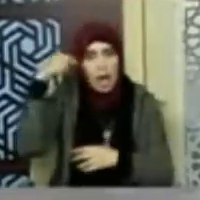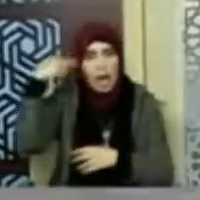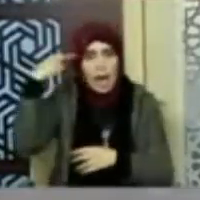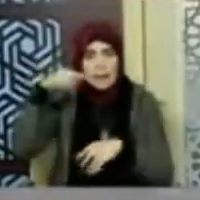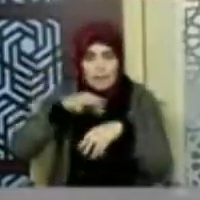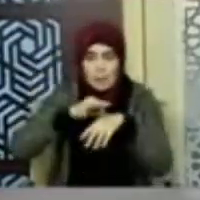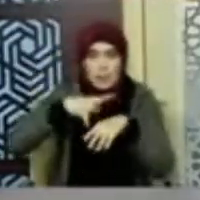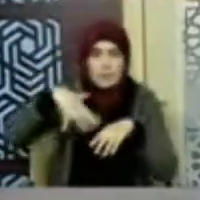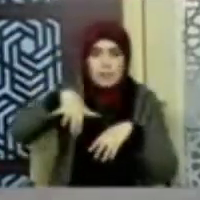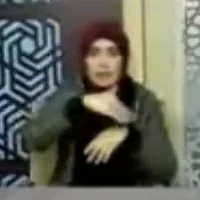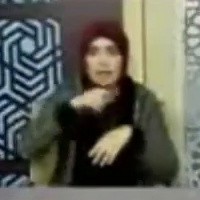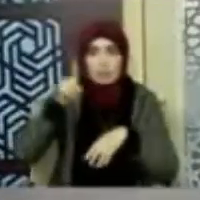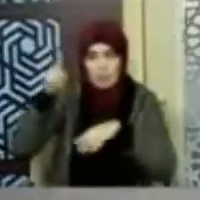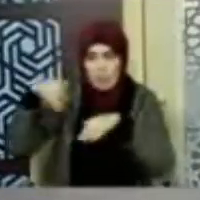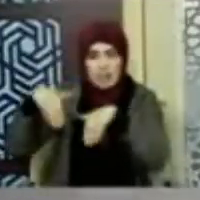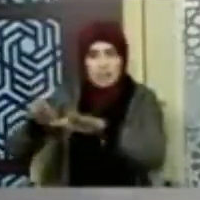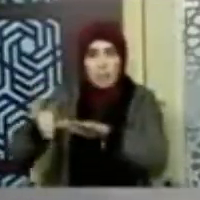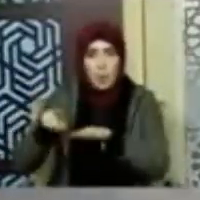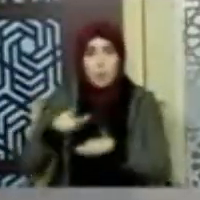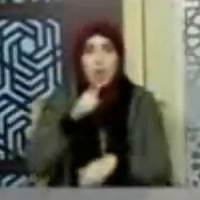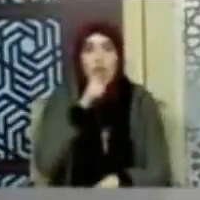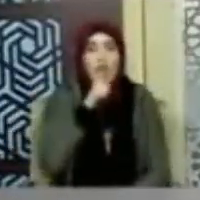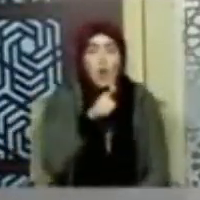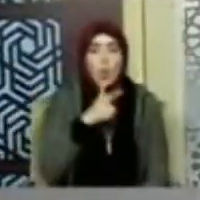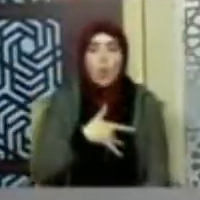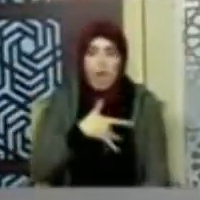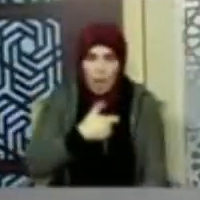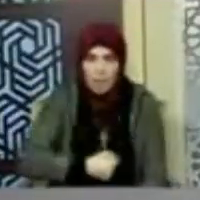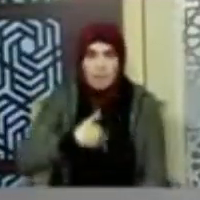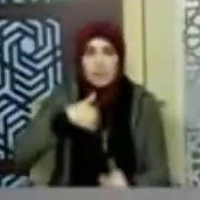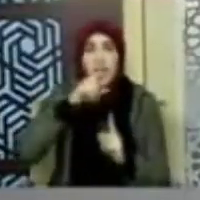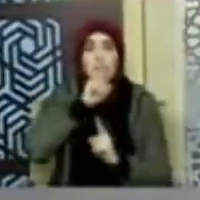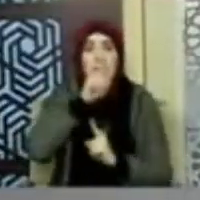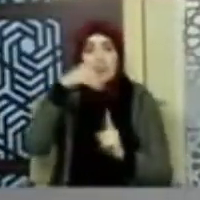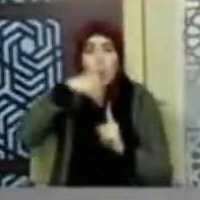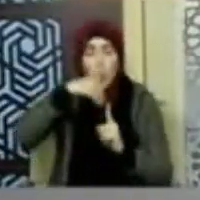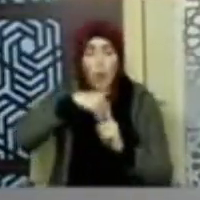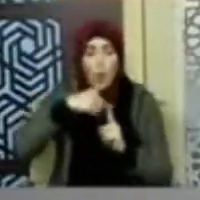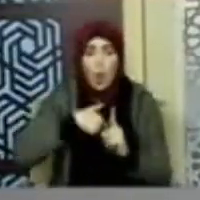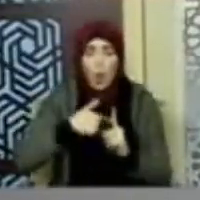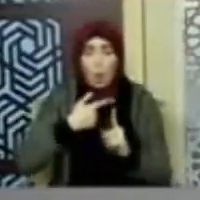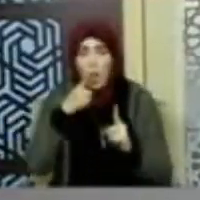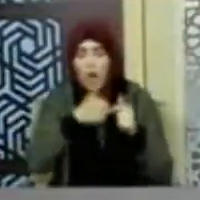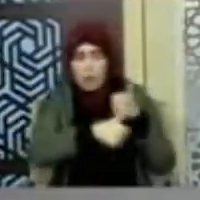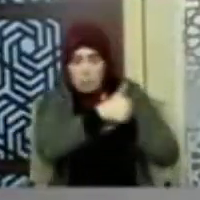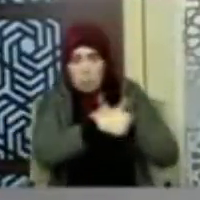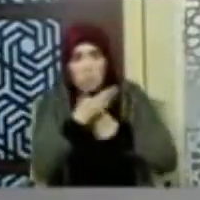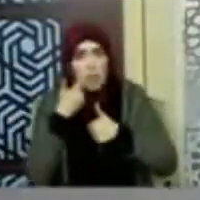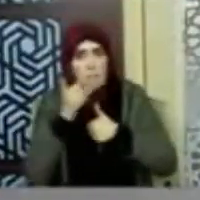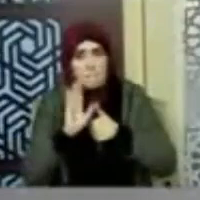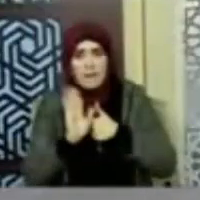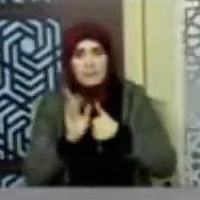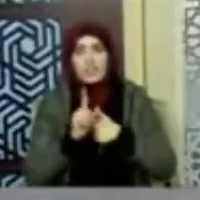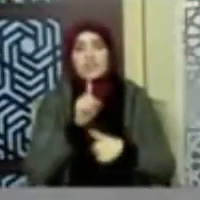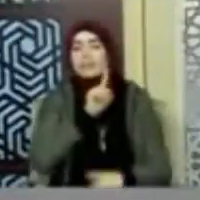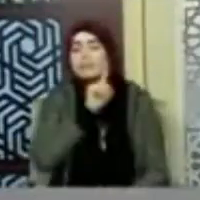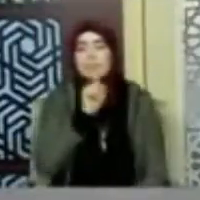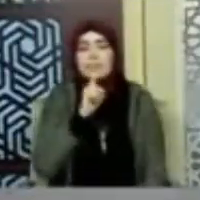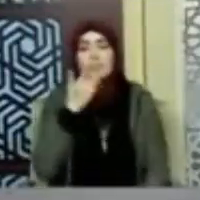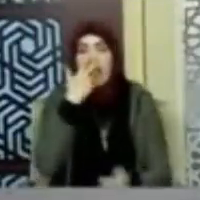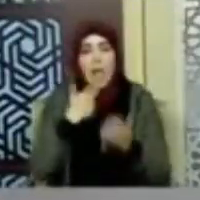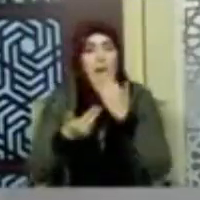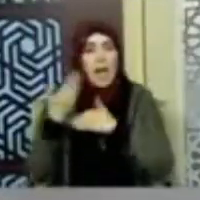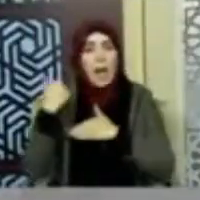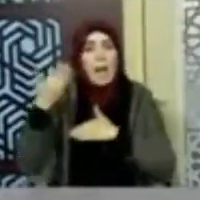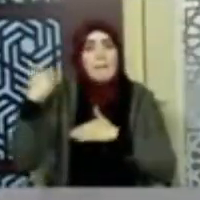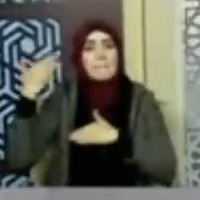أن يتركوا أن يقولوا آمنا وهم لا يفتنون؟ ولقد فتنا الذين